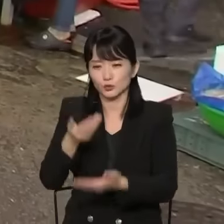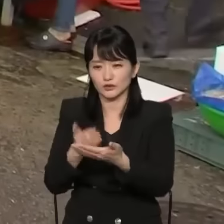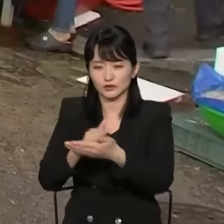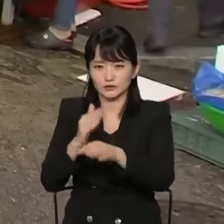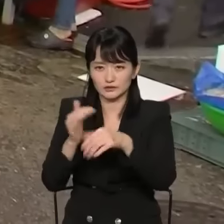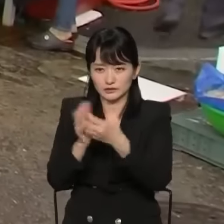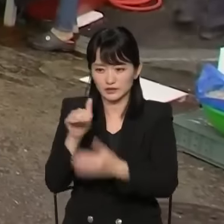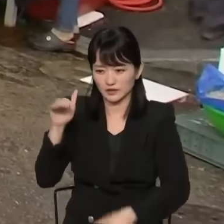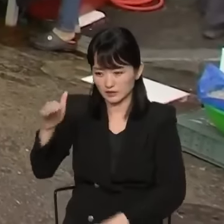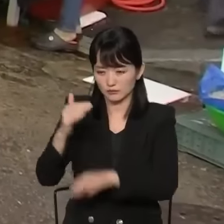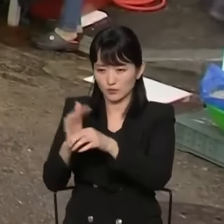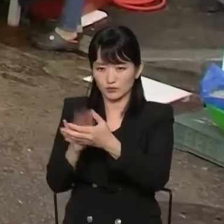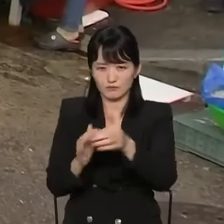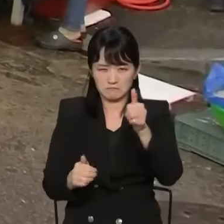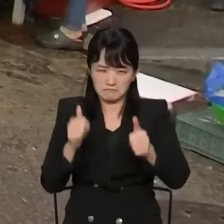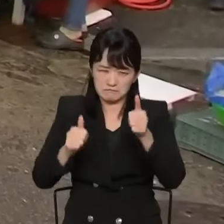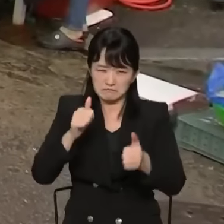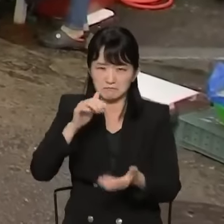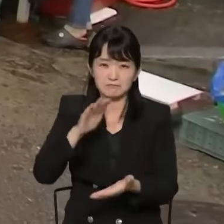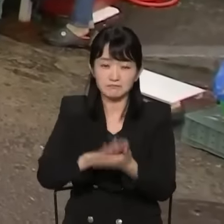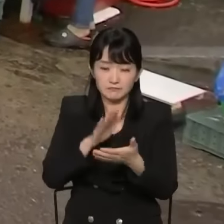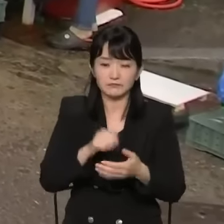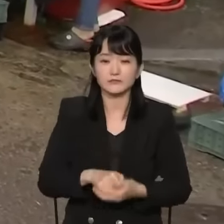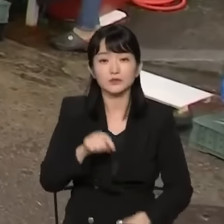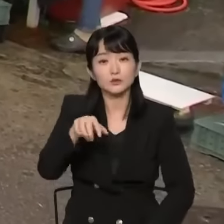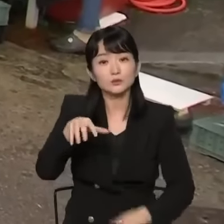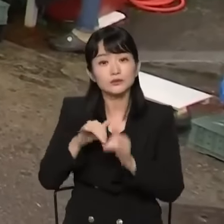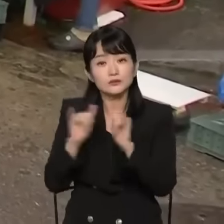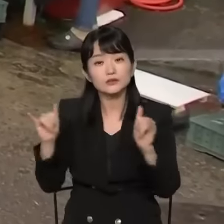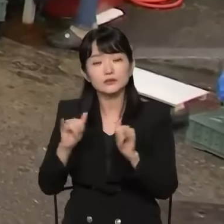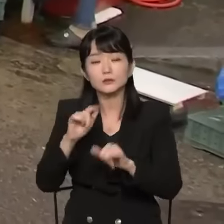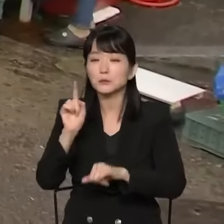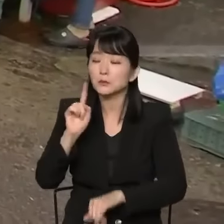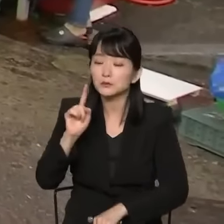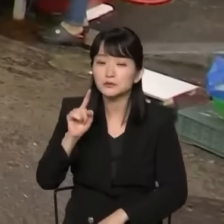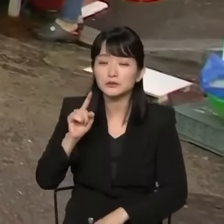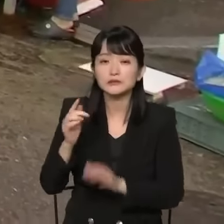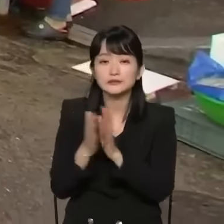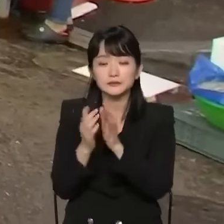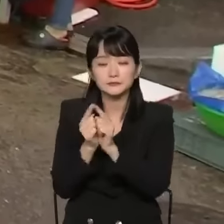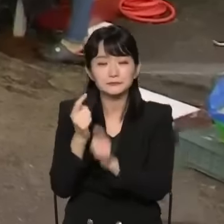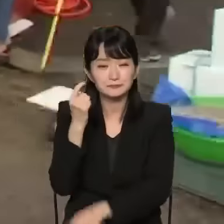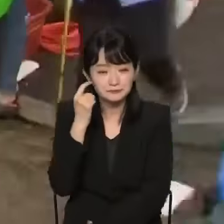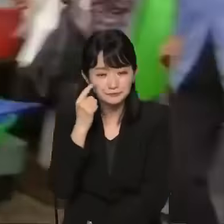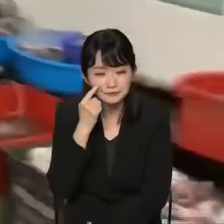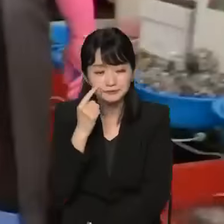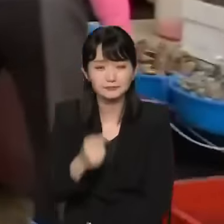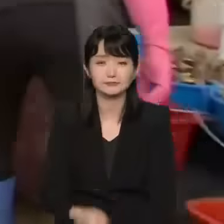치열한 경쟁을 벌이고 있는데요. 과연 영광 국민들의 민심은 어떨지 직접 들어보겠습니다.